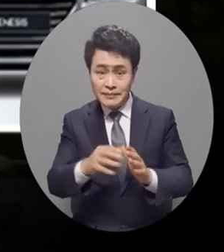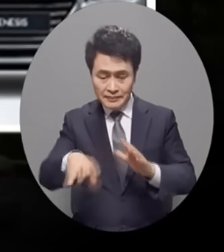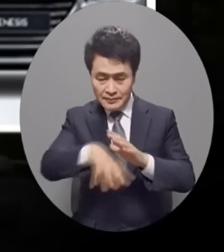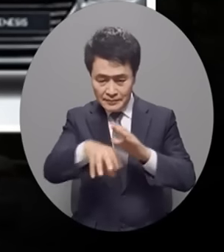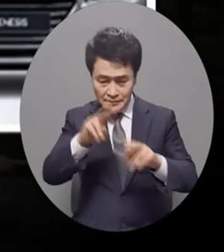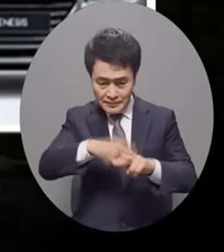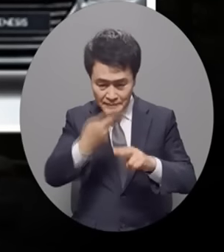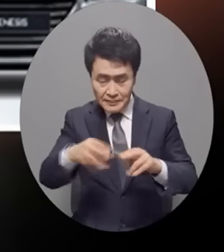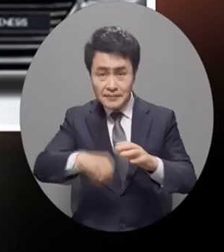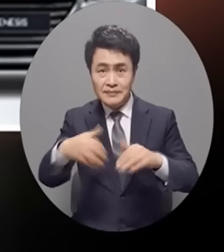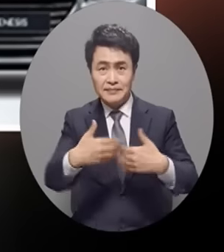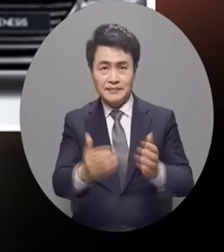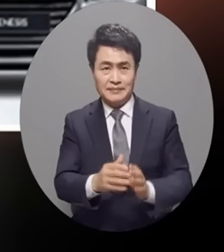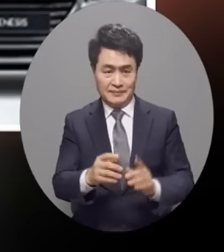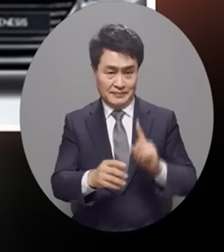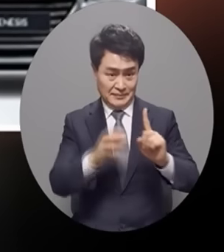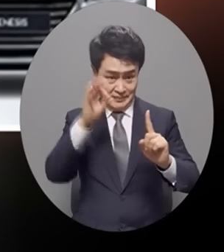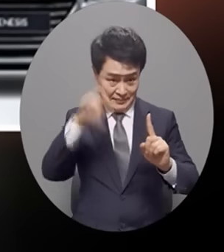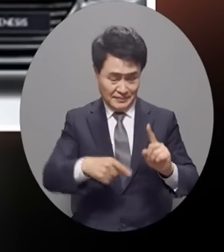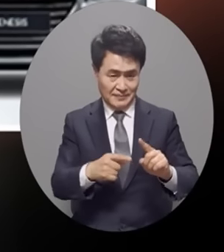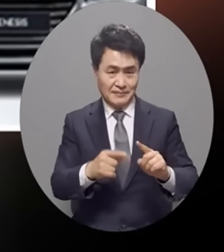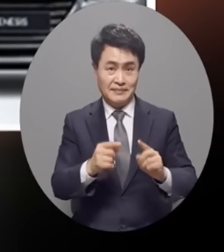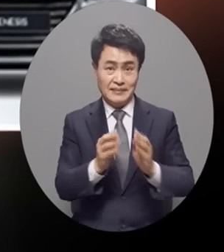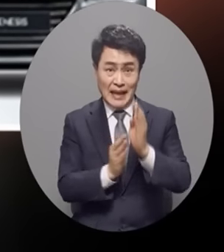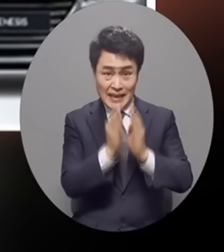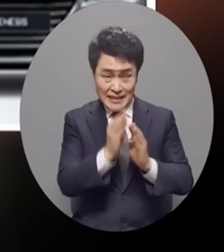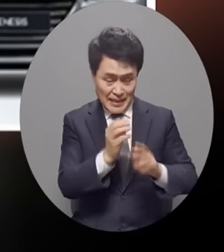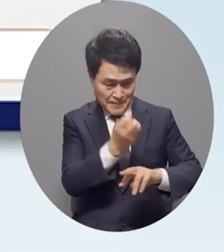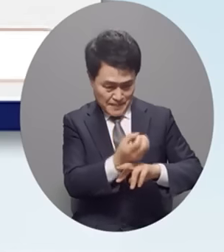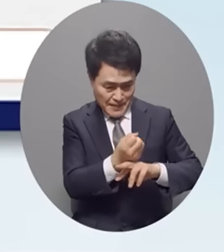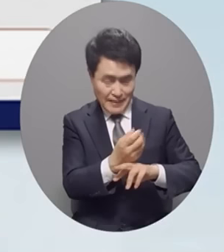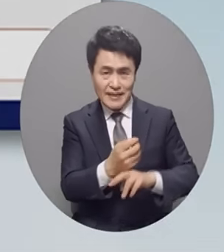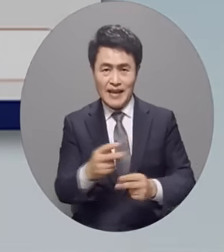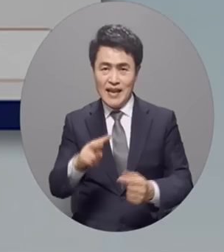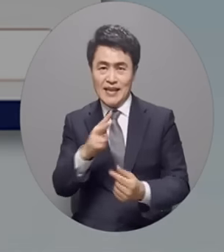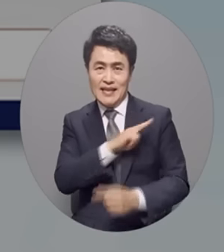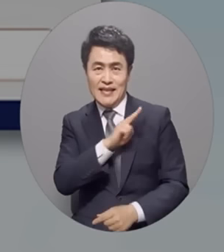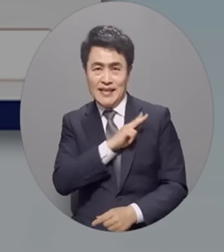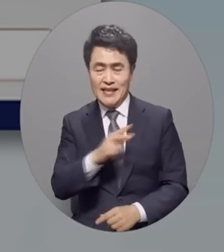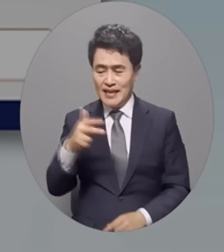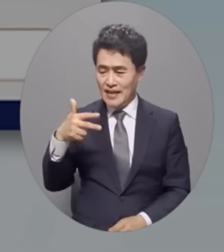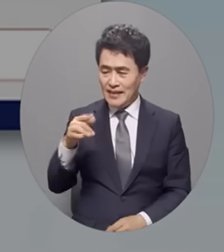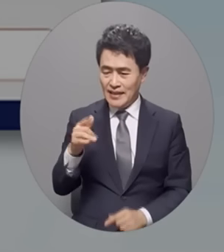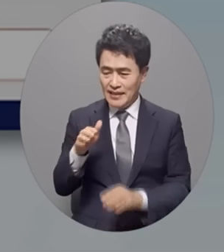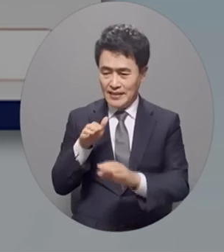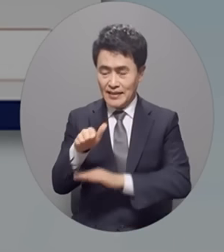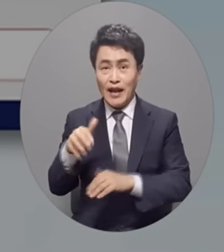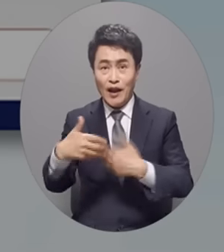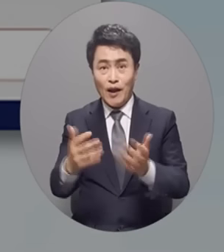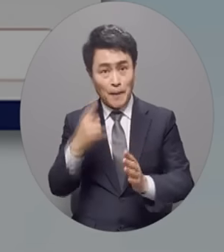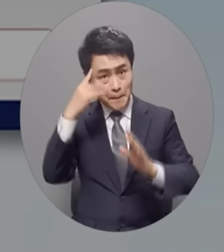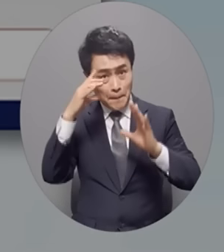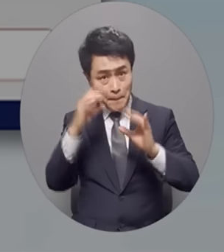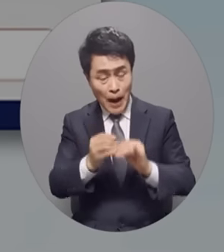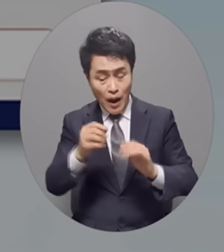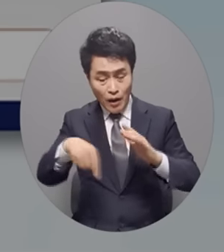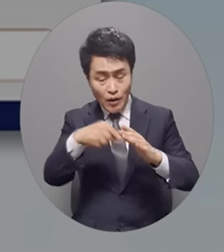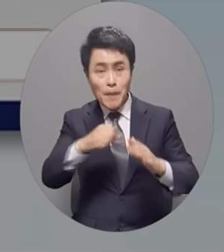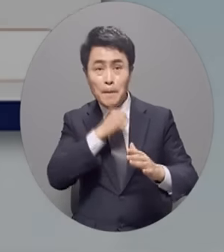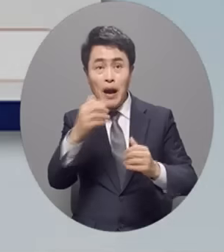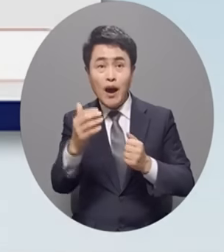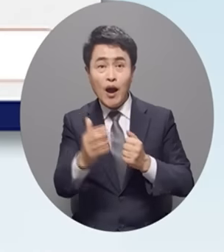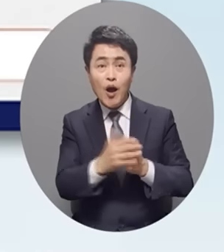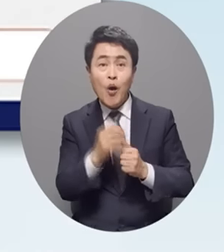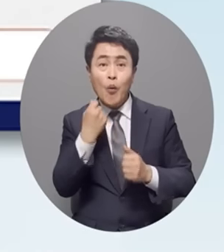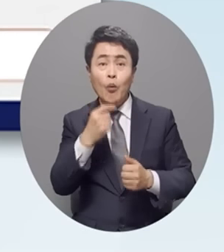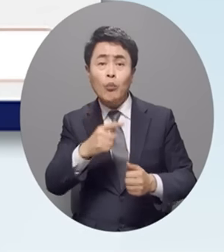1등 다이아몬드 반지와 2등 제네시스를 내걸었습니다 동의한다고 체크해야 경품을 탈 수 있습니다 뭘